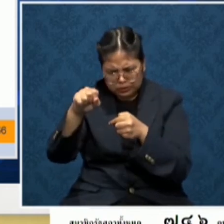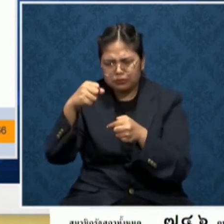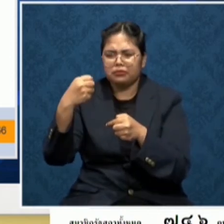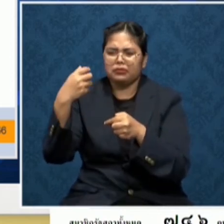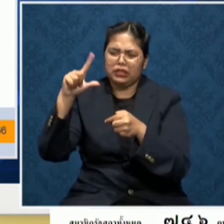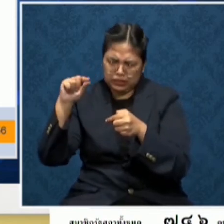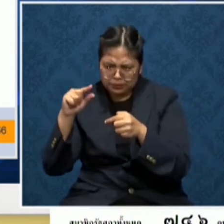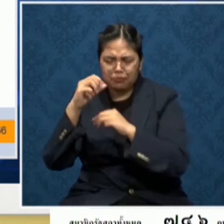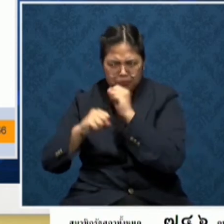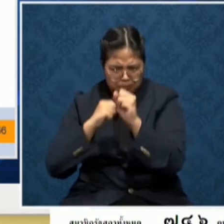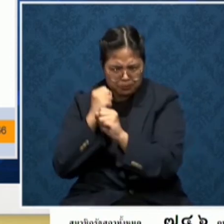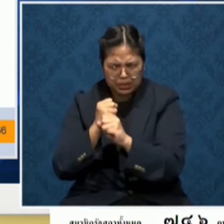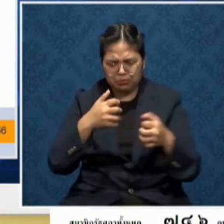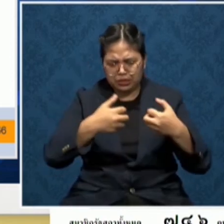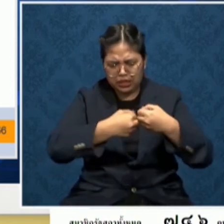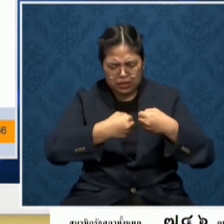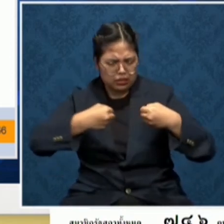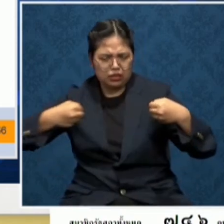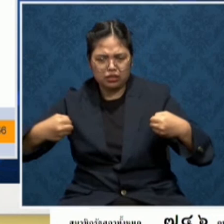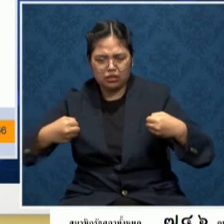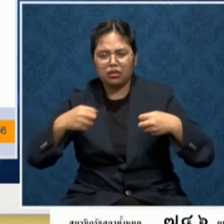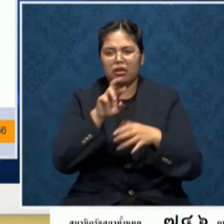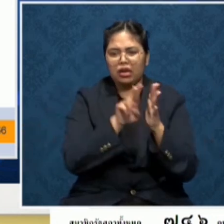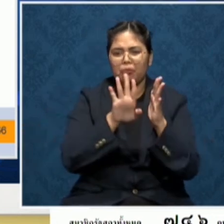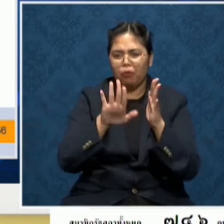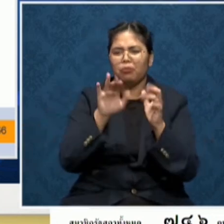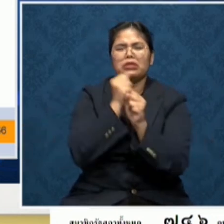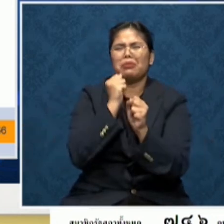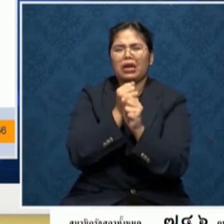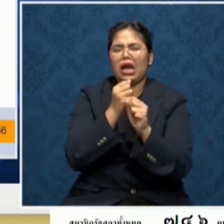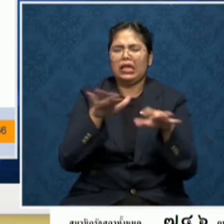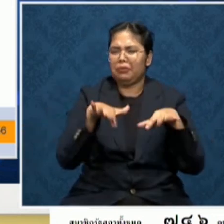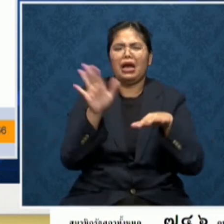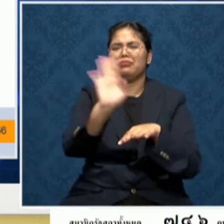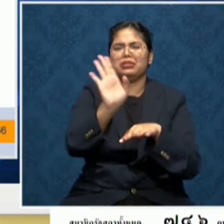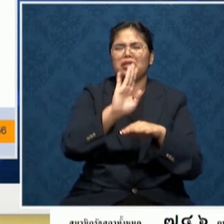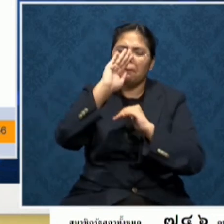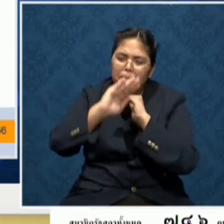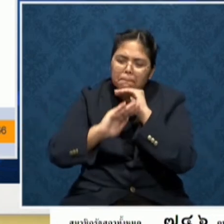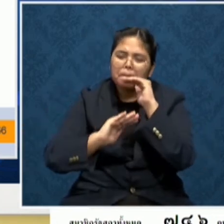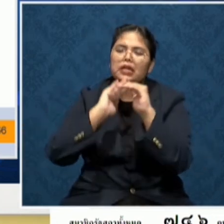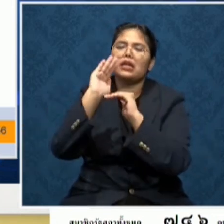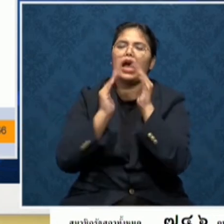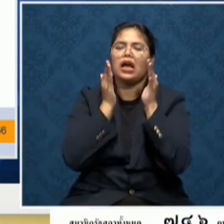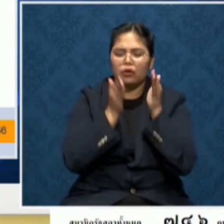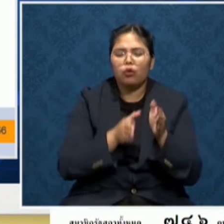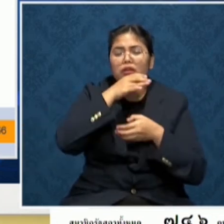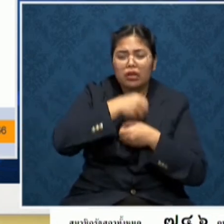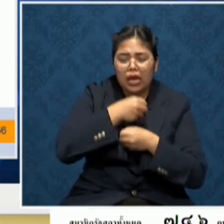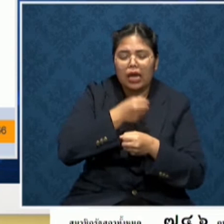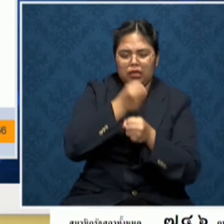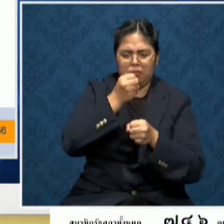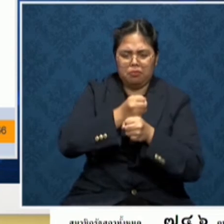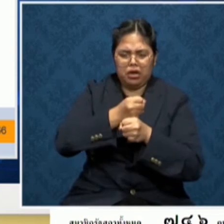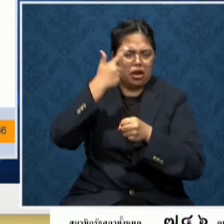เกษียณไม่ใช่ขยายอายุการจ้างงานตามระบบปกติแต่จะต้องพัฒนาระบบให้ผู้สูงอายุได้ทำงานตามความสาม